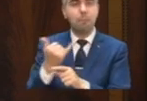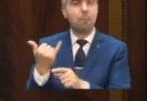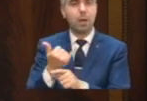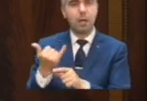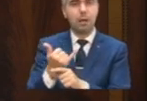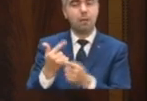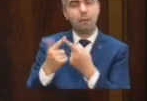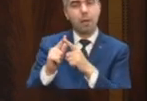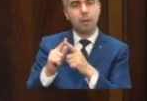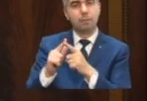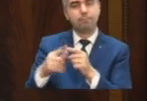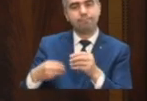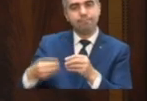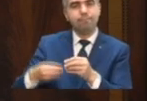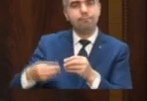من الأعطاب